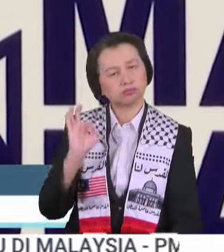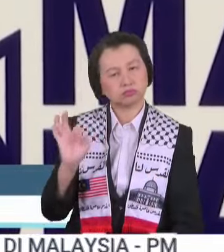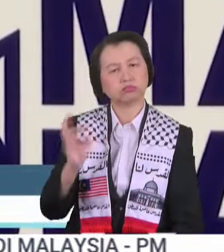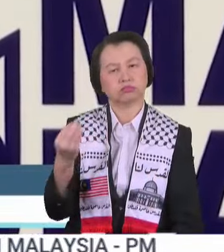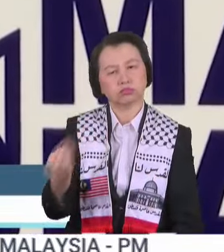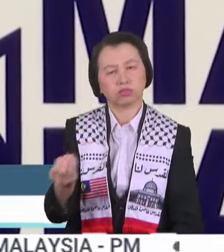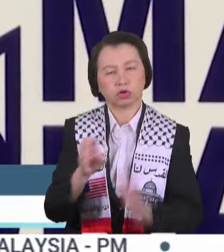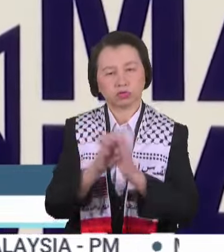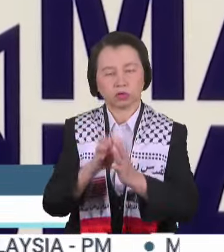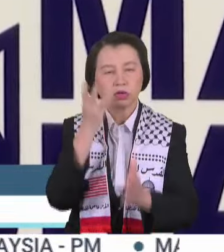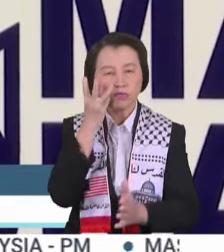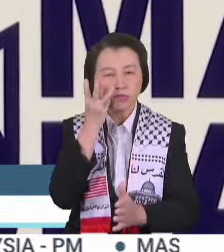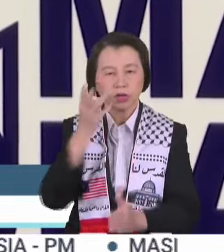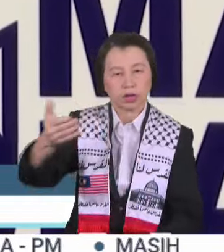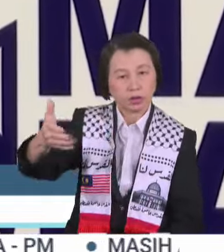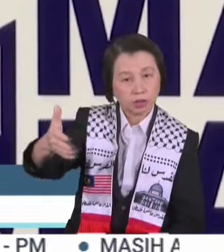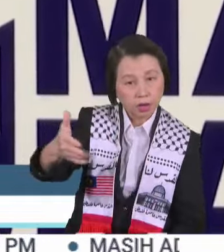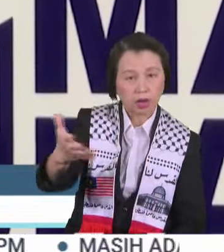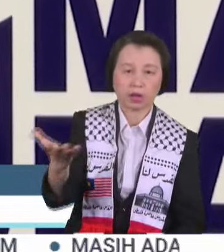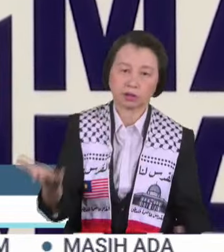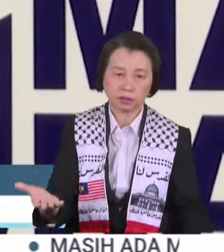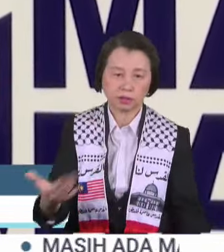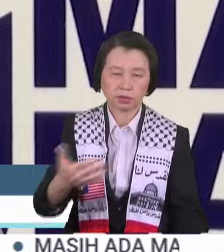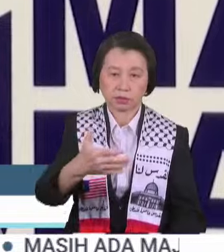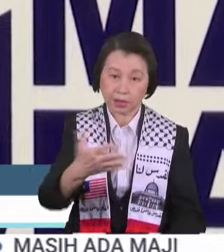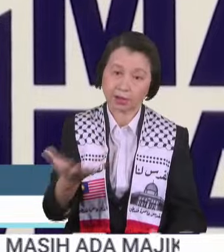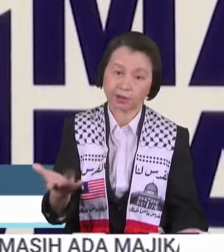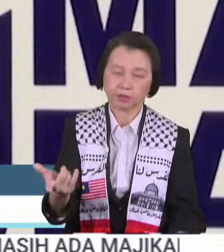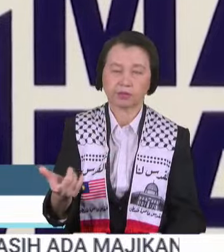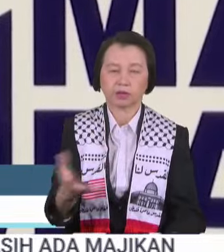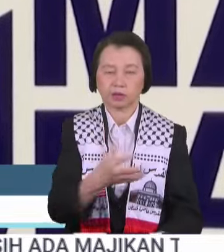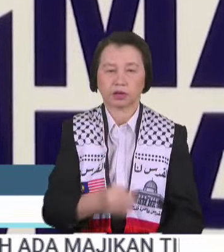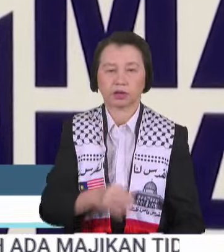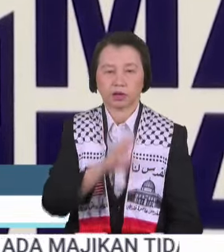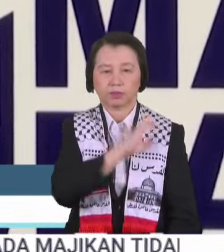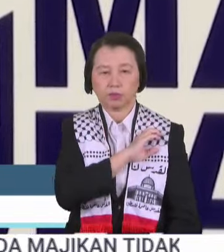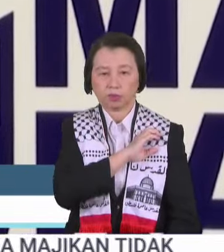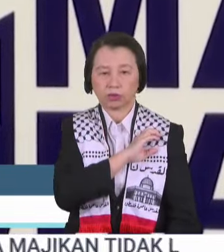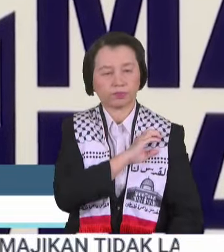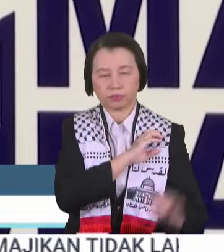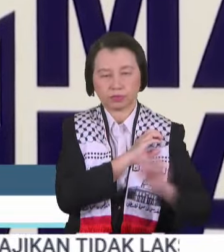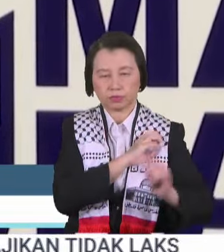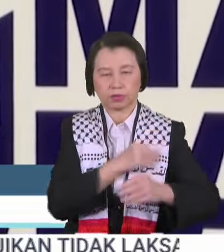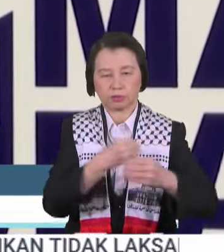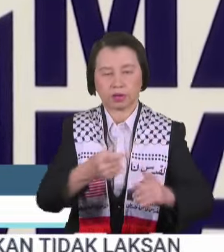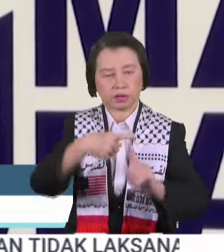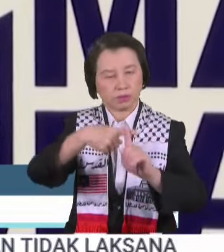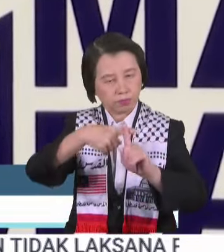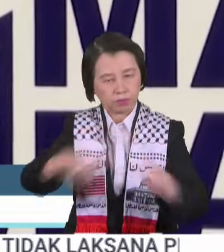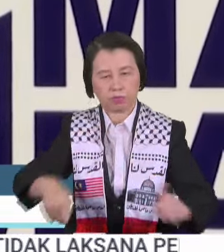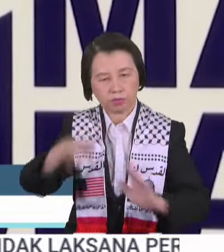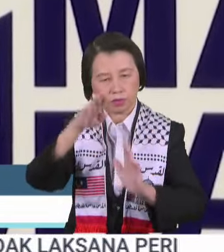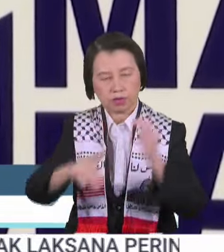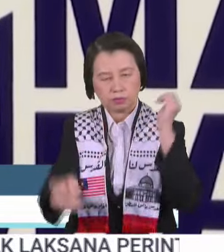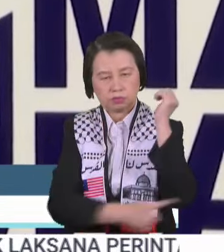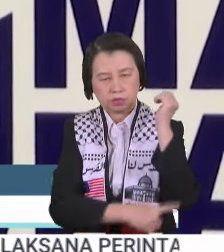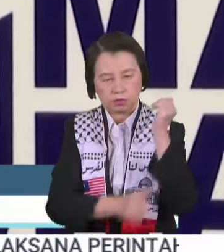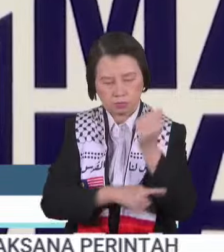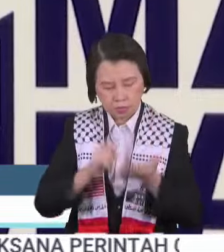seperti beras, ikan dan sebagainya. Di samping itu juga PDRM menawarkan potongan saman